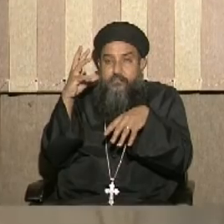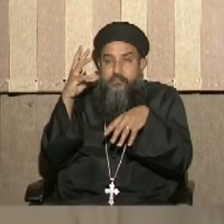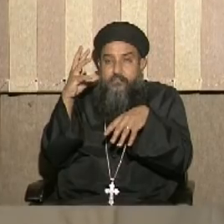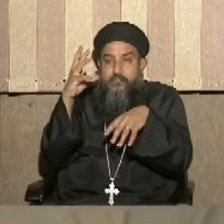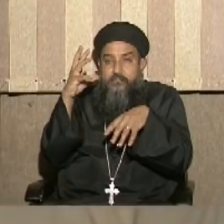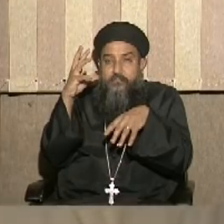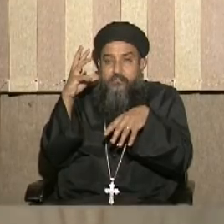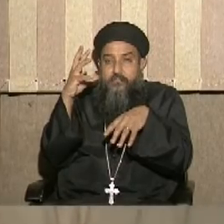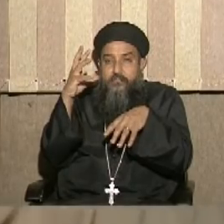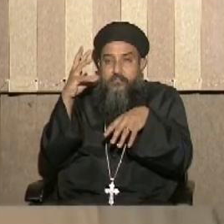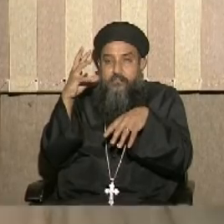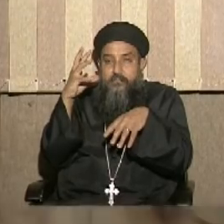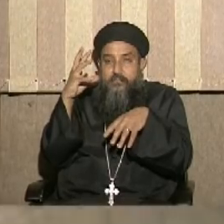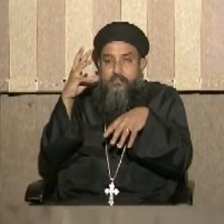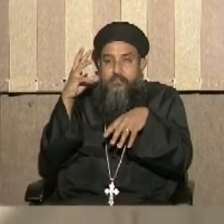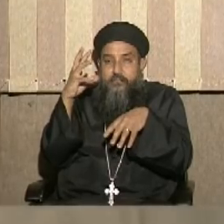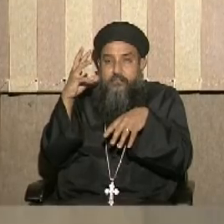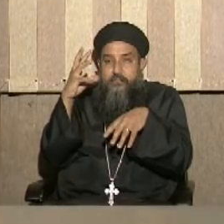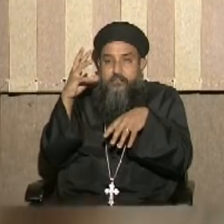وفي ايه؟